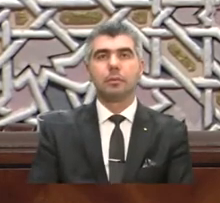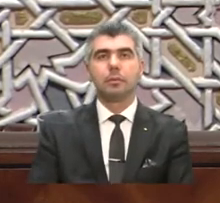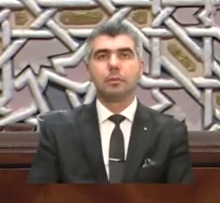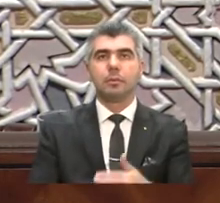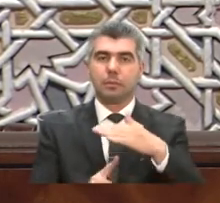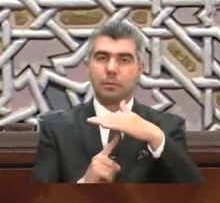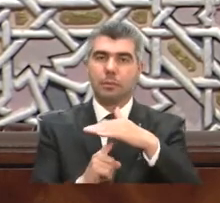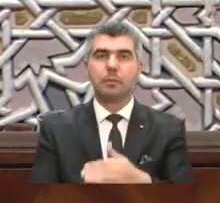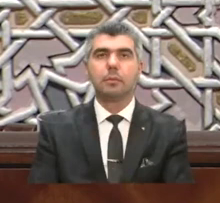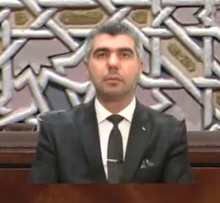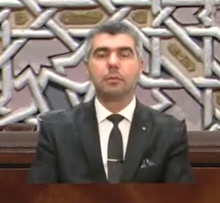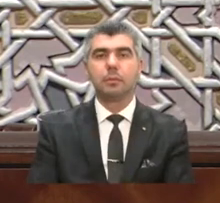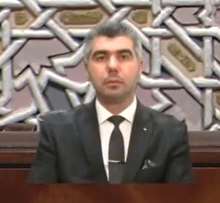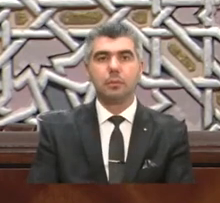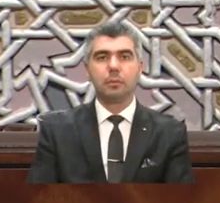تفضل السيد الرئيس.